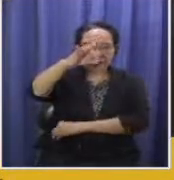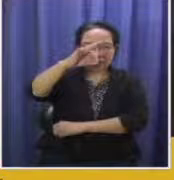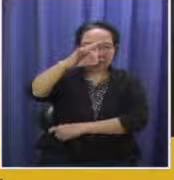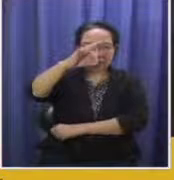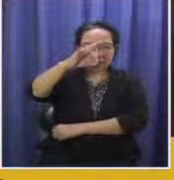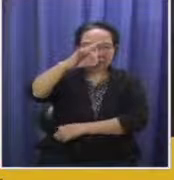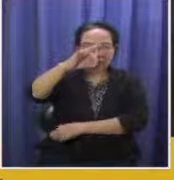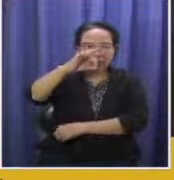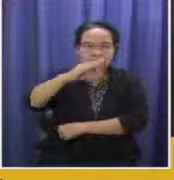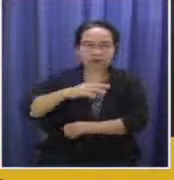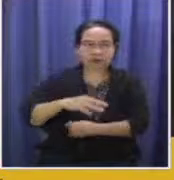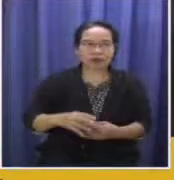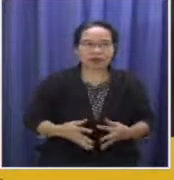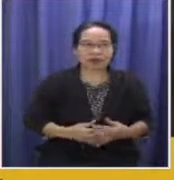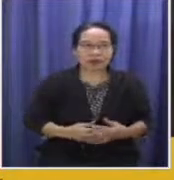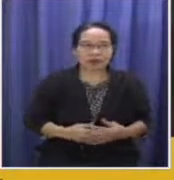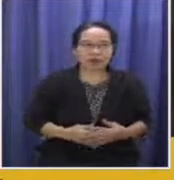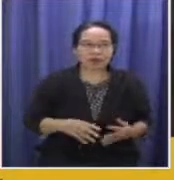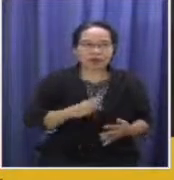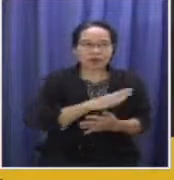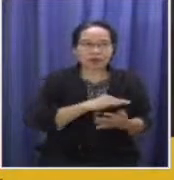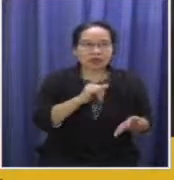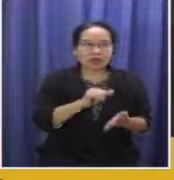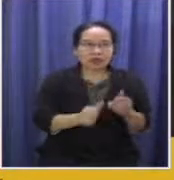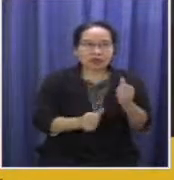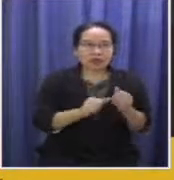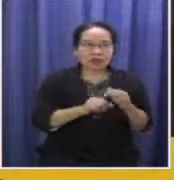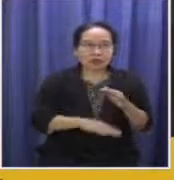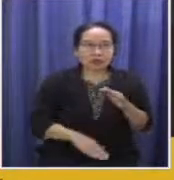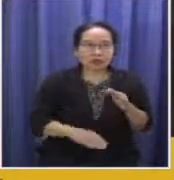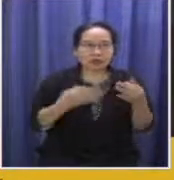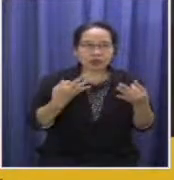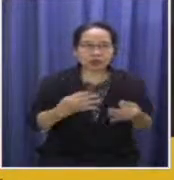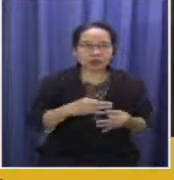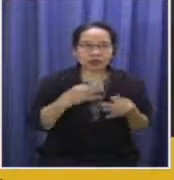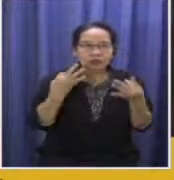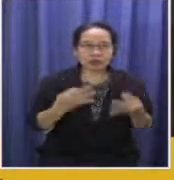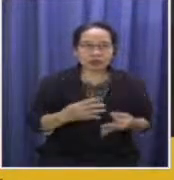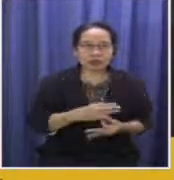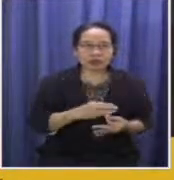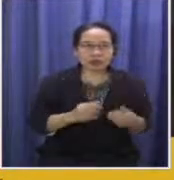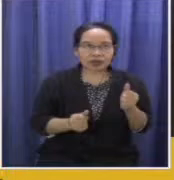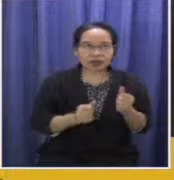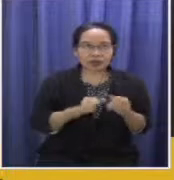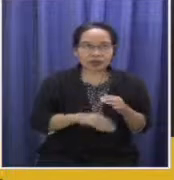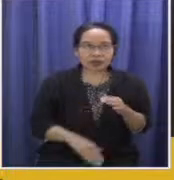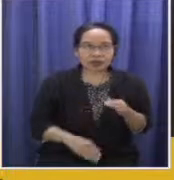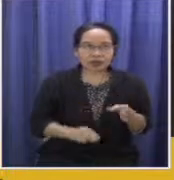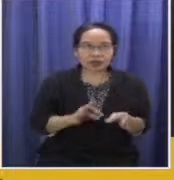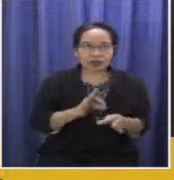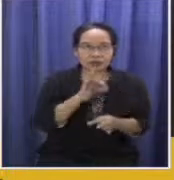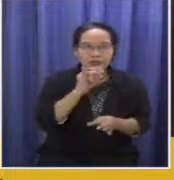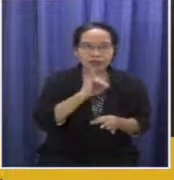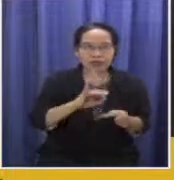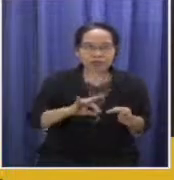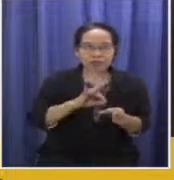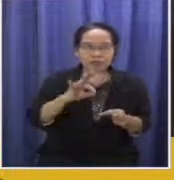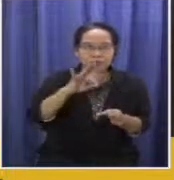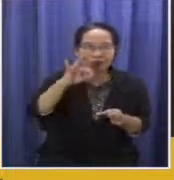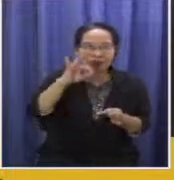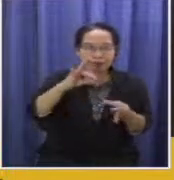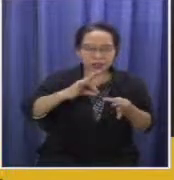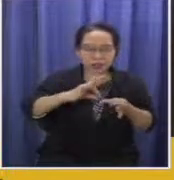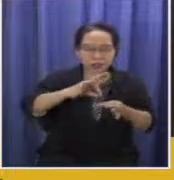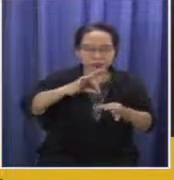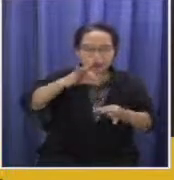र जन्माउनु हुने पिता आत्मा हुनुहुन्थ्यो र पिताले उहाँलाई जन्माउनु भएको हो भने उहाँ पिताबाट आउनु